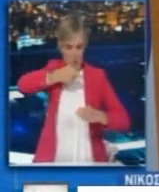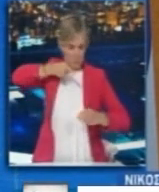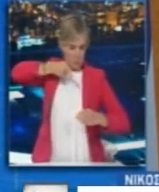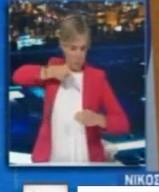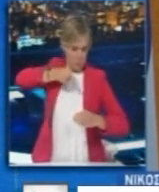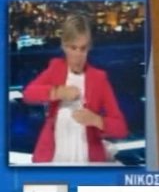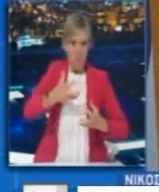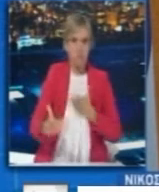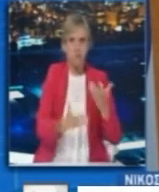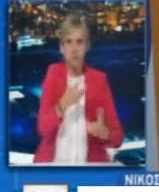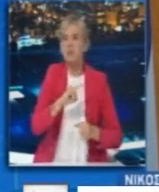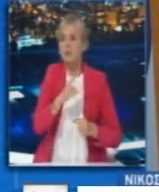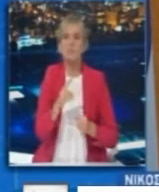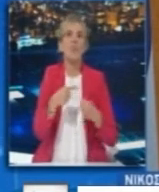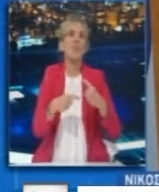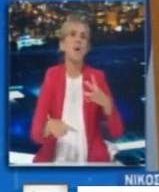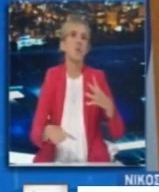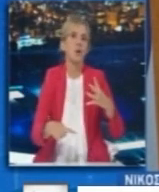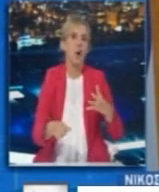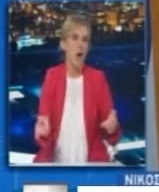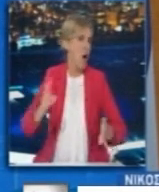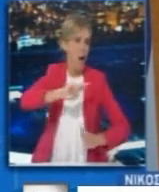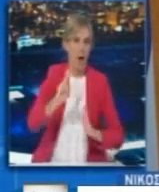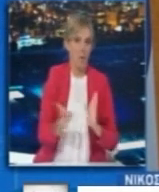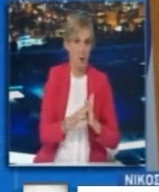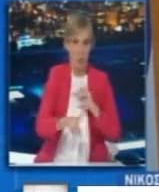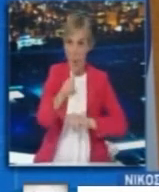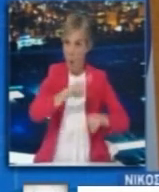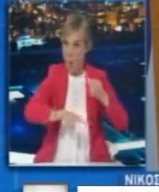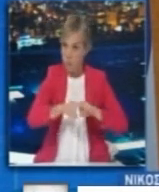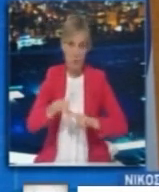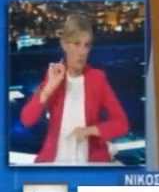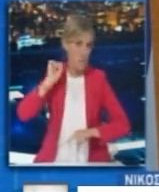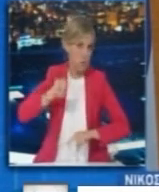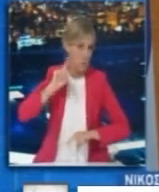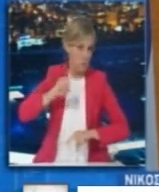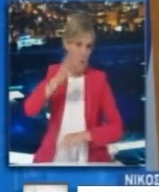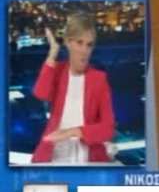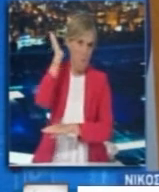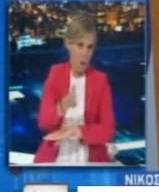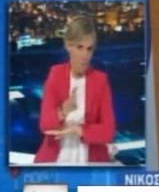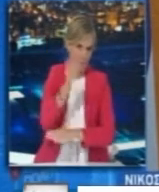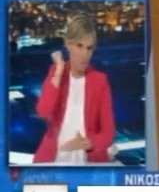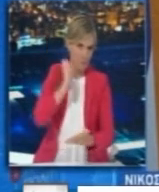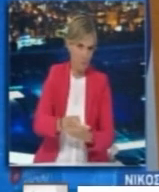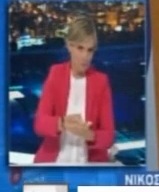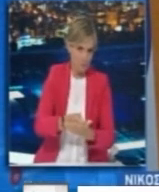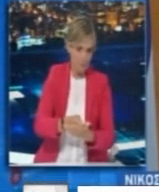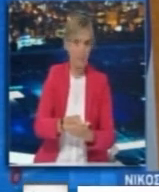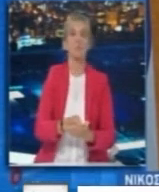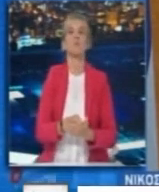οξυγονοκόλληση ή καύση έφλεκτης ύλης. Για κάθε παράβαση, εκτός από τις σοβαρές ποινικές κυρώσεις, προβλέπεται στην πρώτη